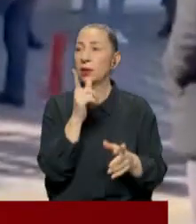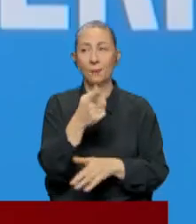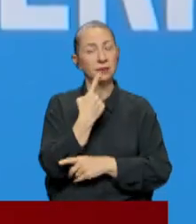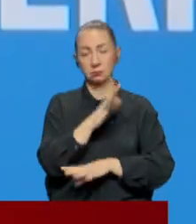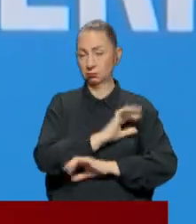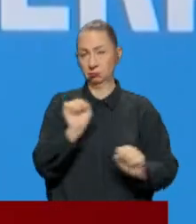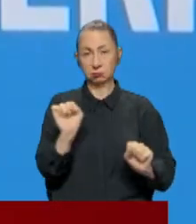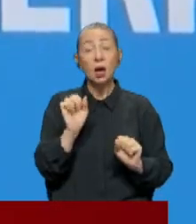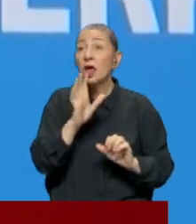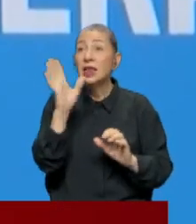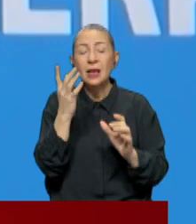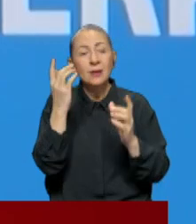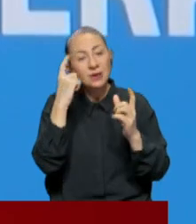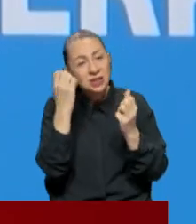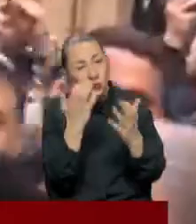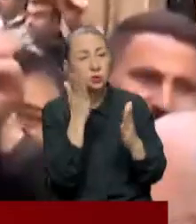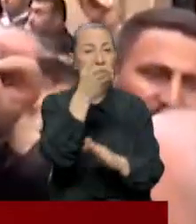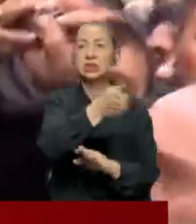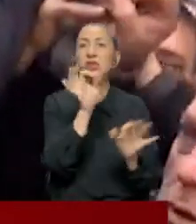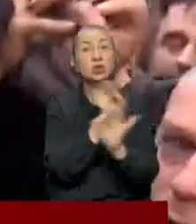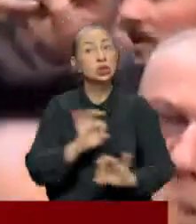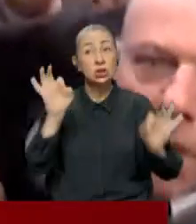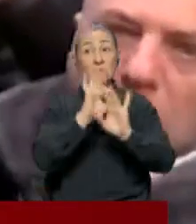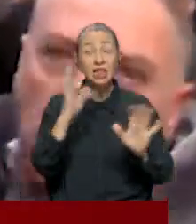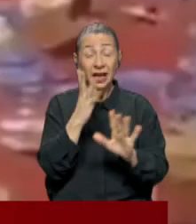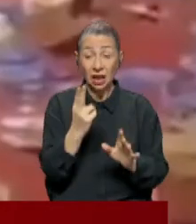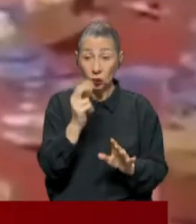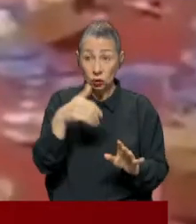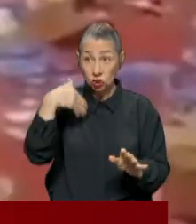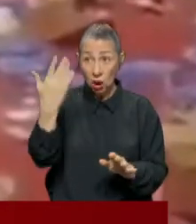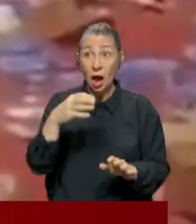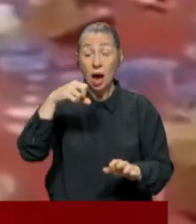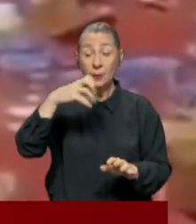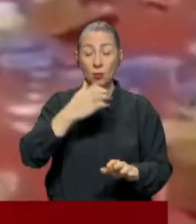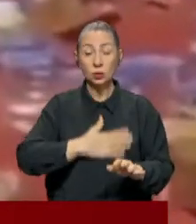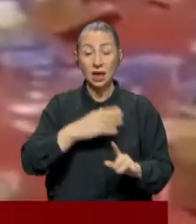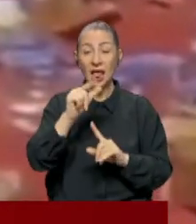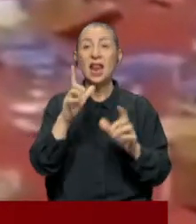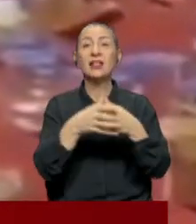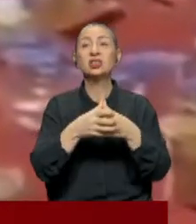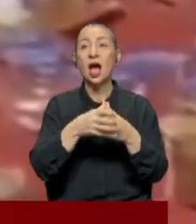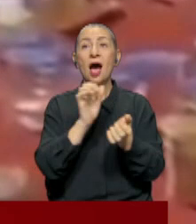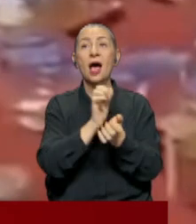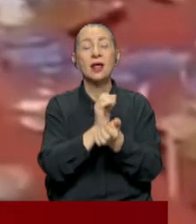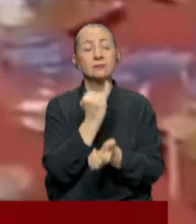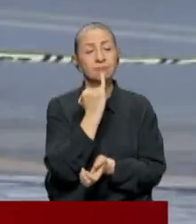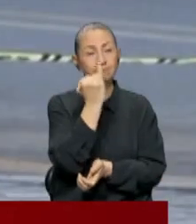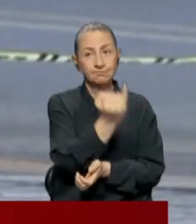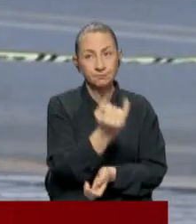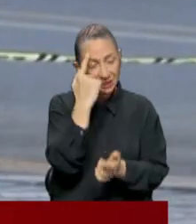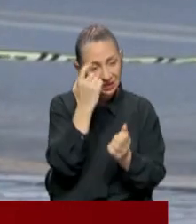mesajı yayınlanmış ne de taziye ziyareti gerçekleşmişti. Ta ki 7 gün sonra AK Parti Bursa İl Teşkilatı aileye taziyeye